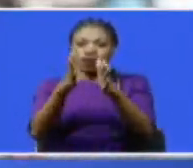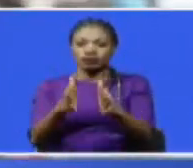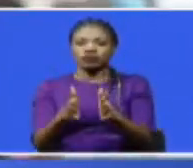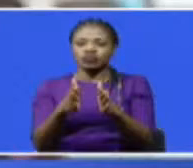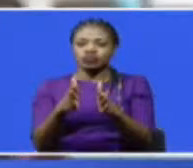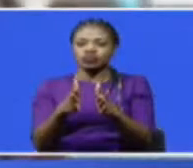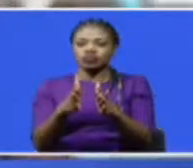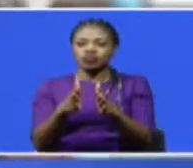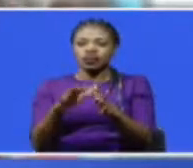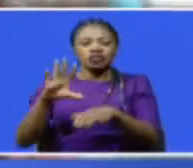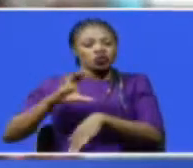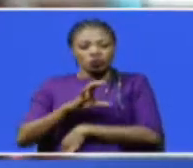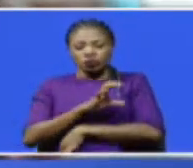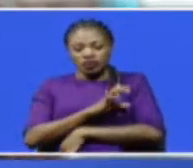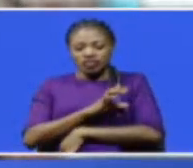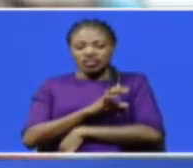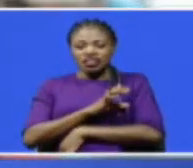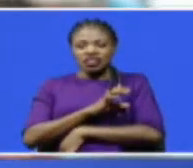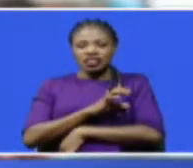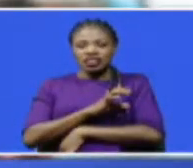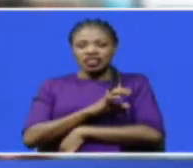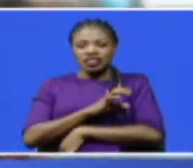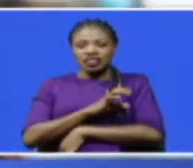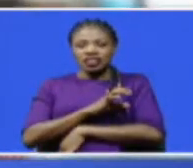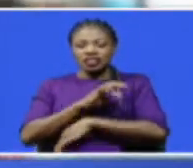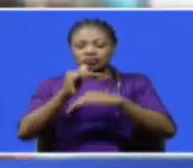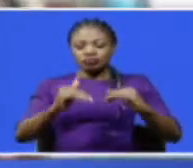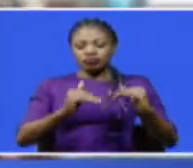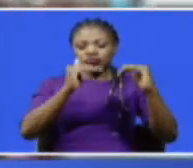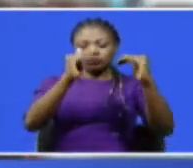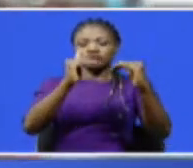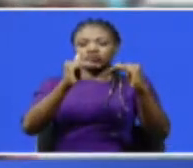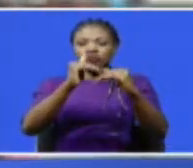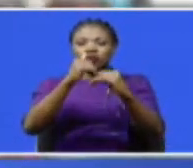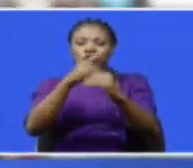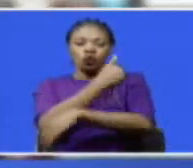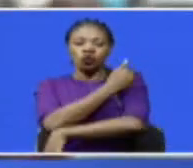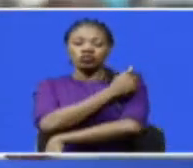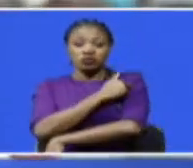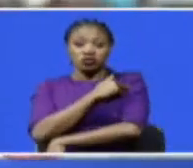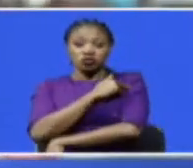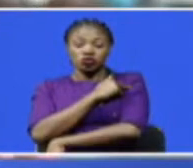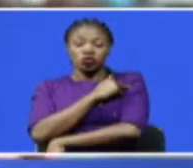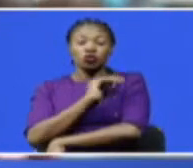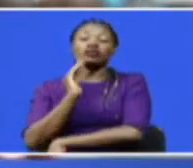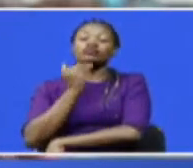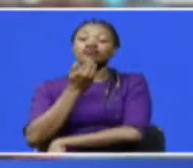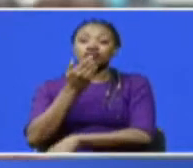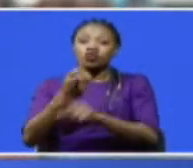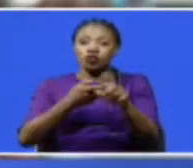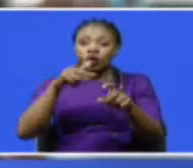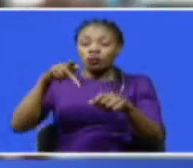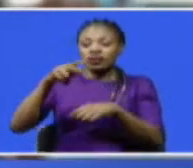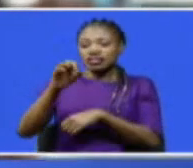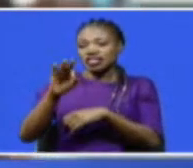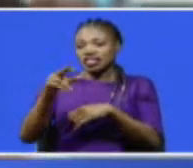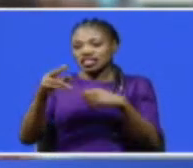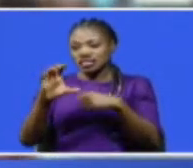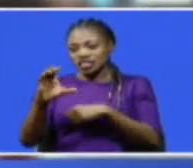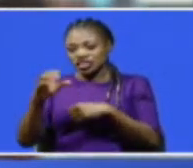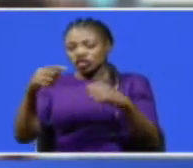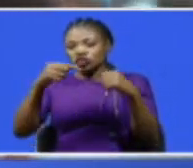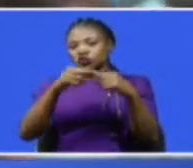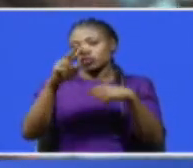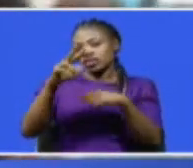Corporation Advisory Committee ilipandisha Kenyatta kutoka PC3C mpaka PC7A na